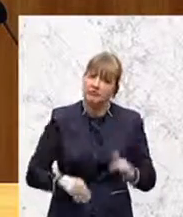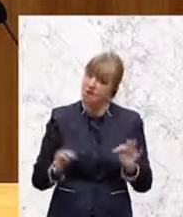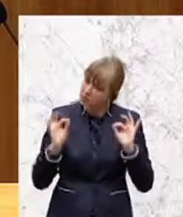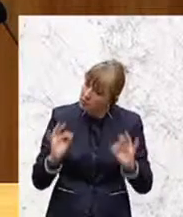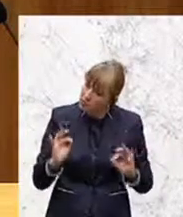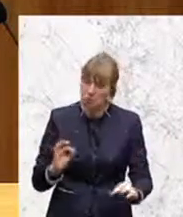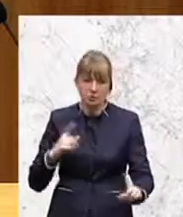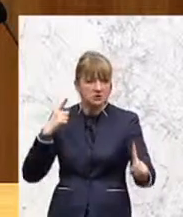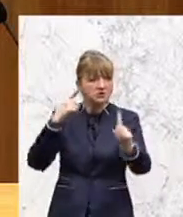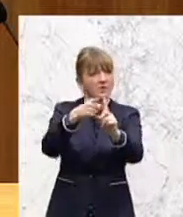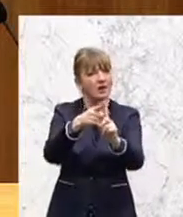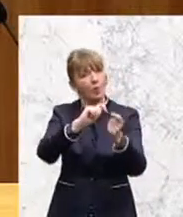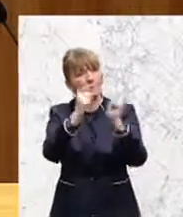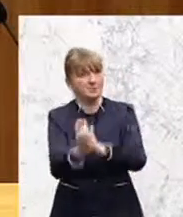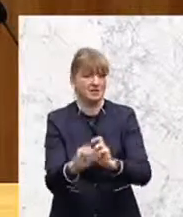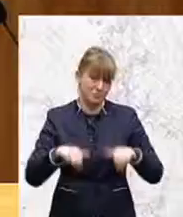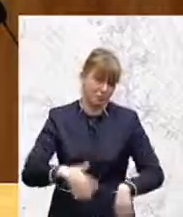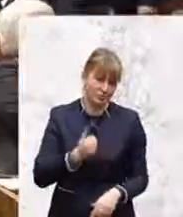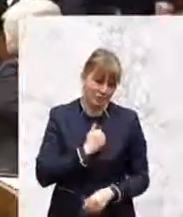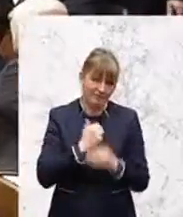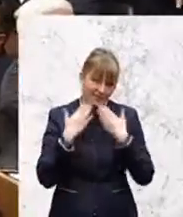effizient und zielgerichtet umzusetzen. Danke.